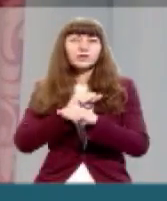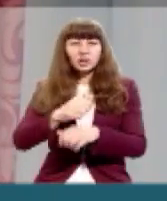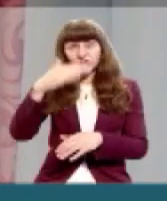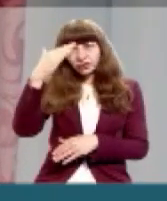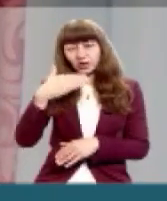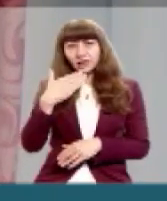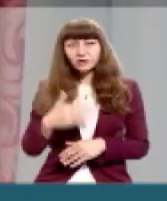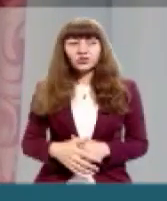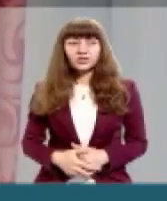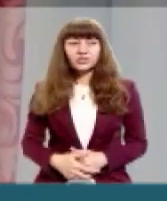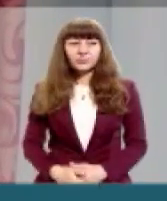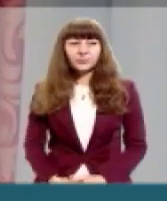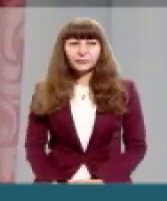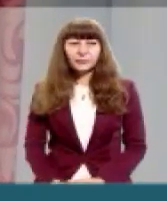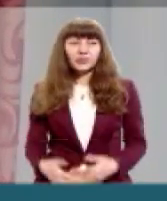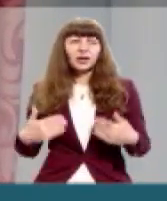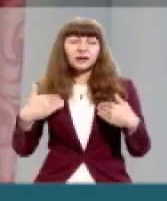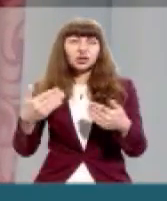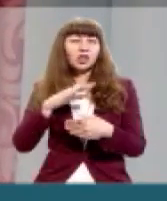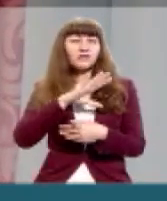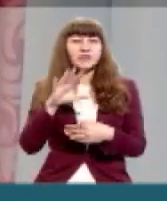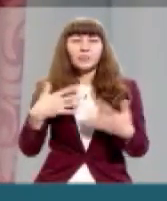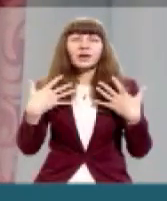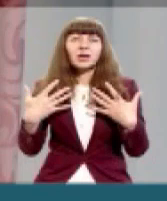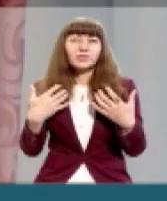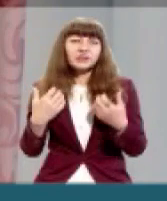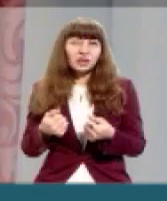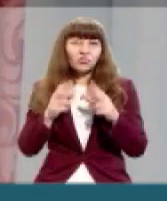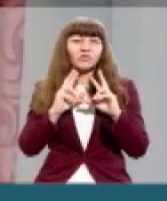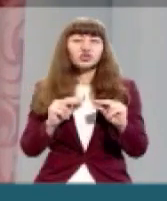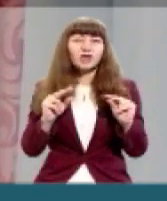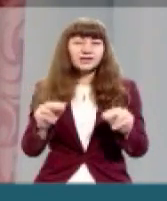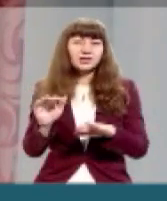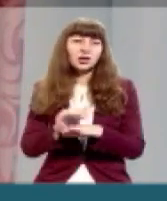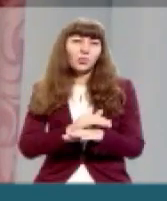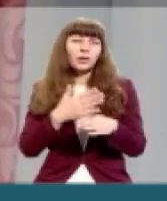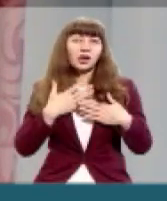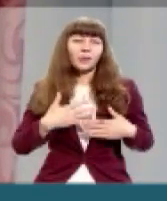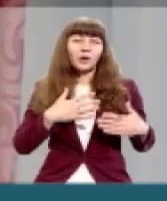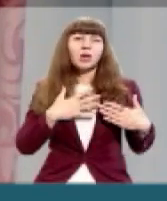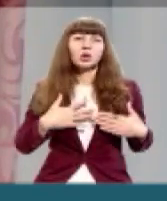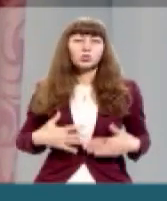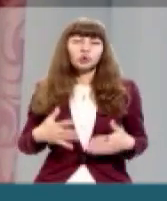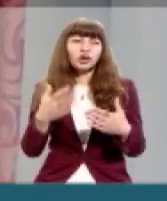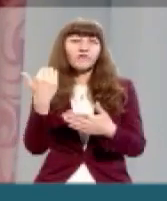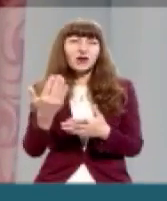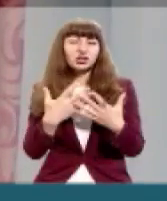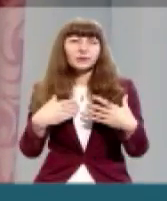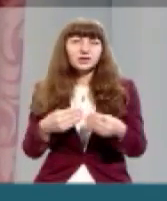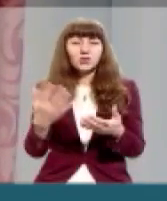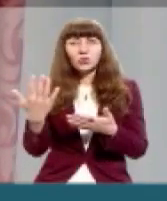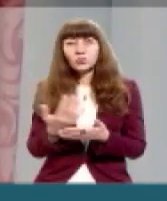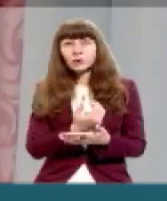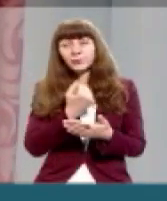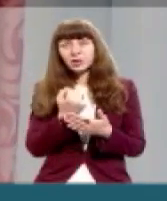Защитника Отечества. Желаю всем крепкого здоровья, счастья, добра и благополучия вашей семье, успехов